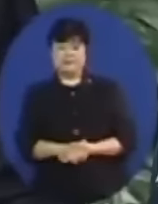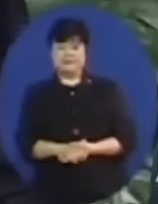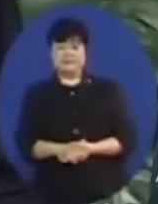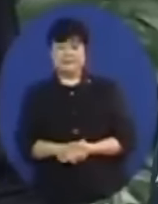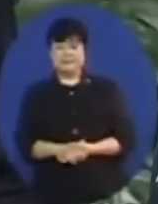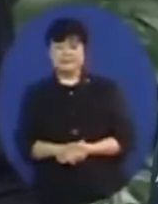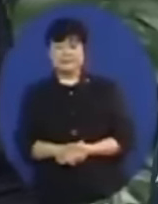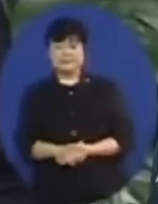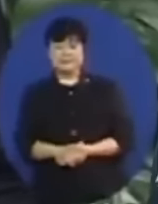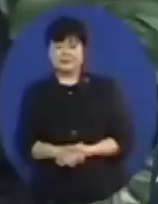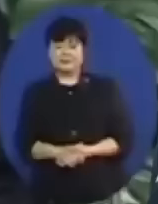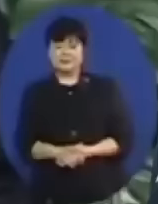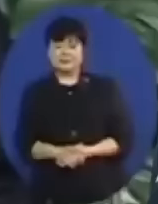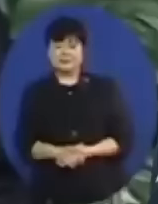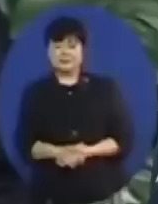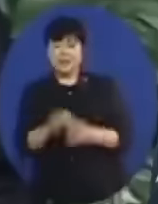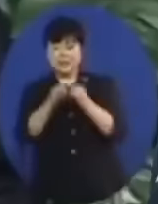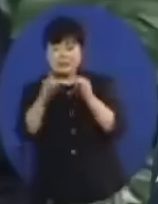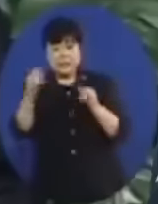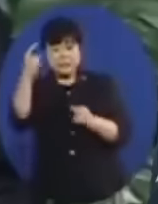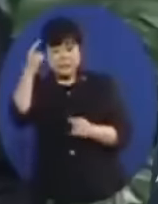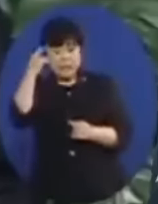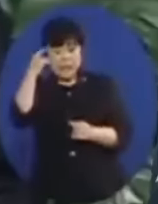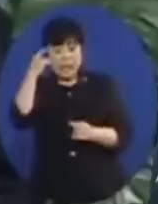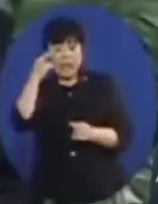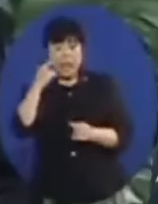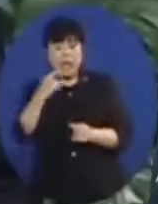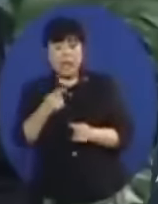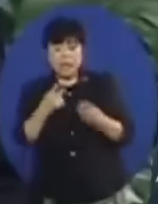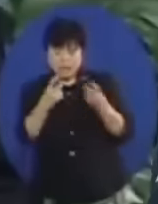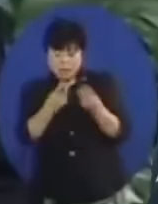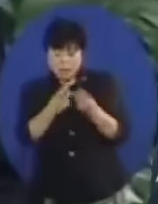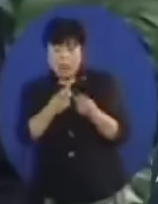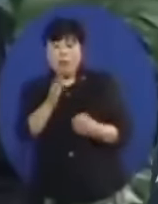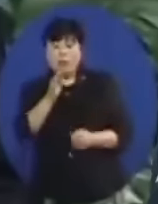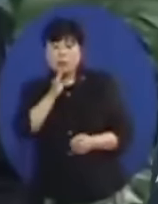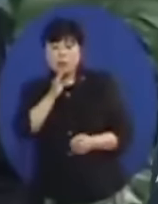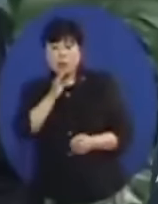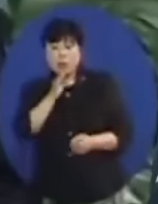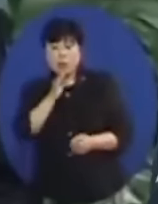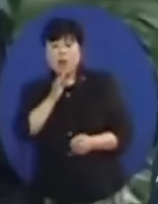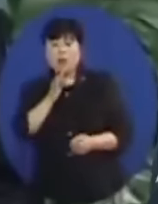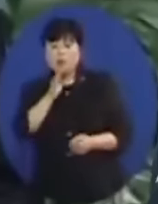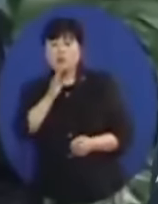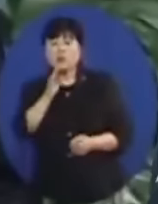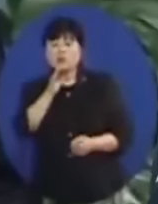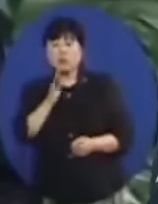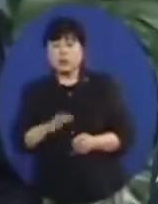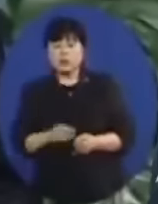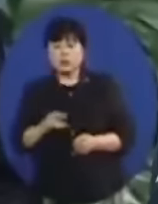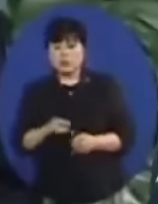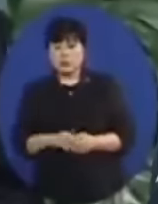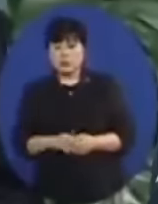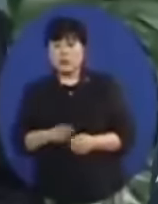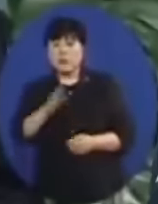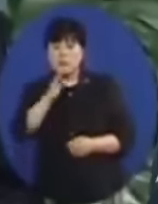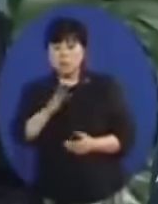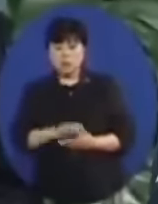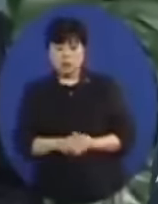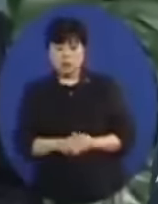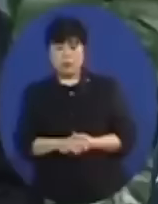그건 우리 인간들이 생각하는 타당한 말입니다. 옳습니다.